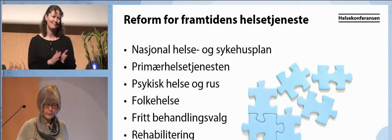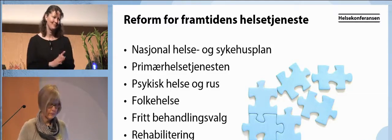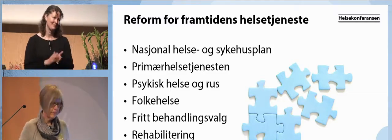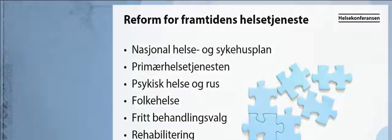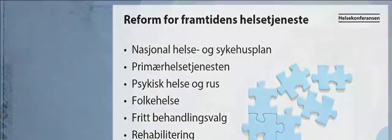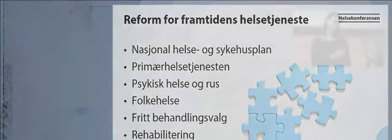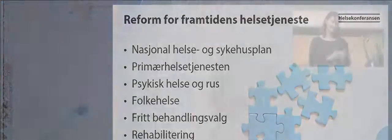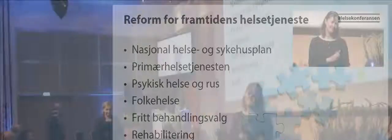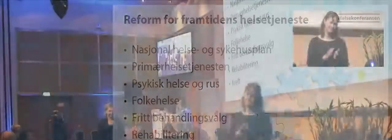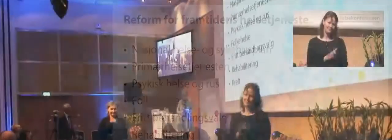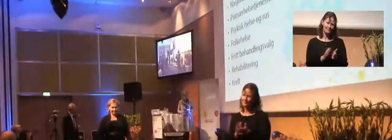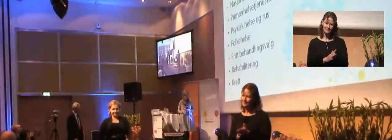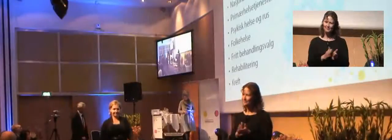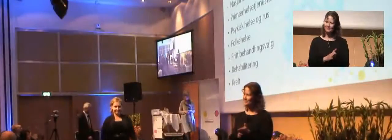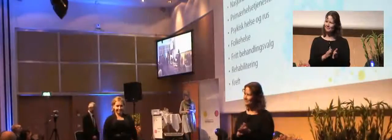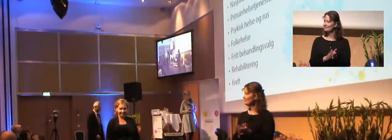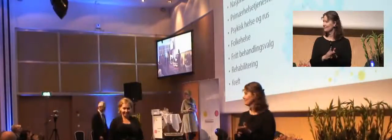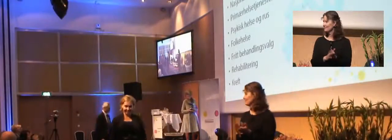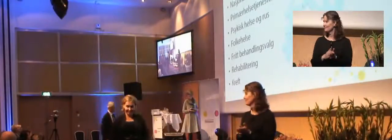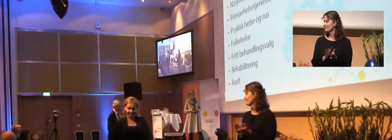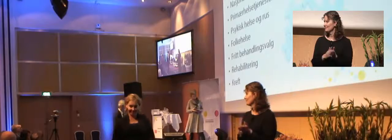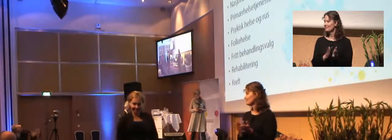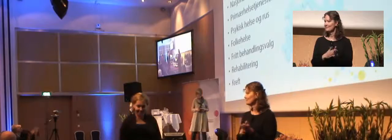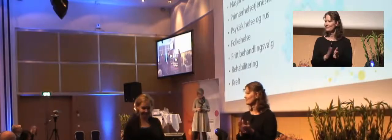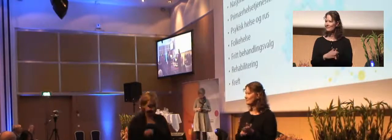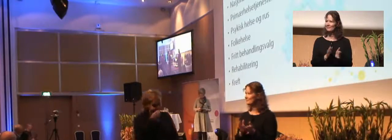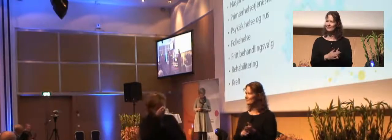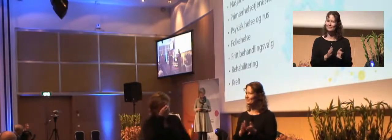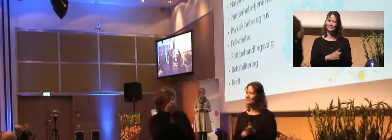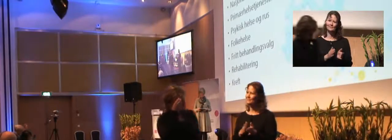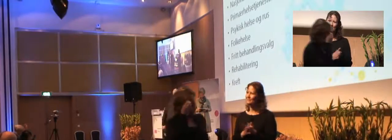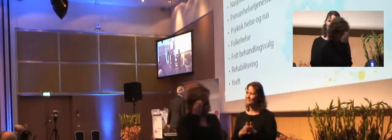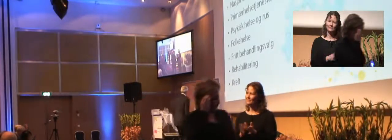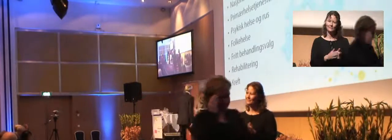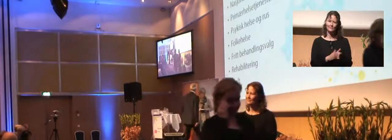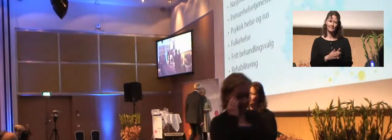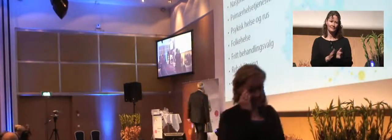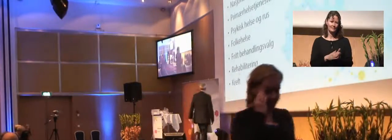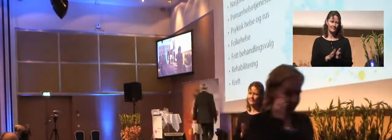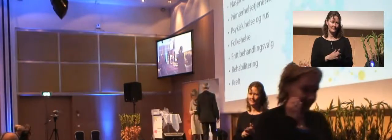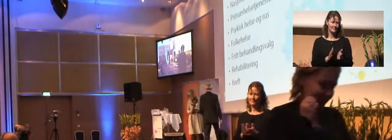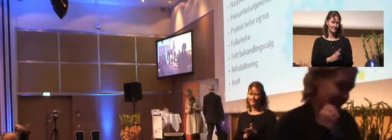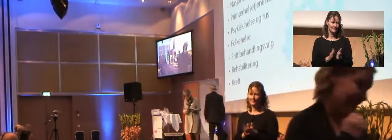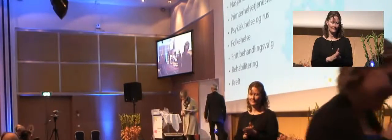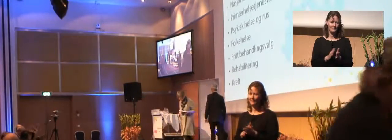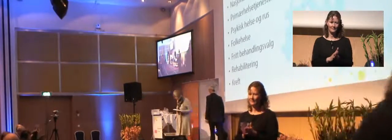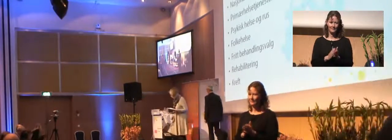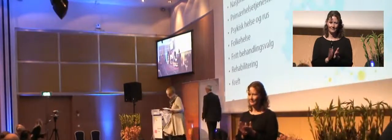Tusen takk.